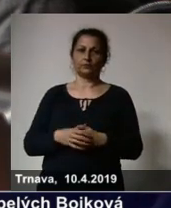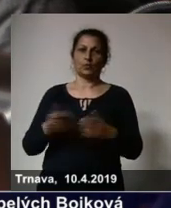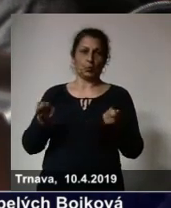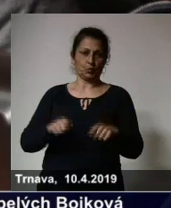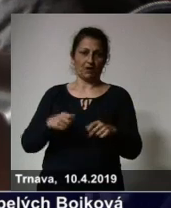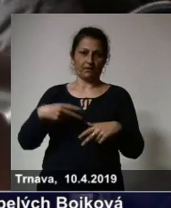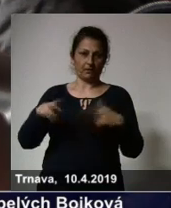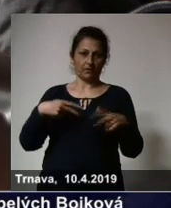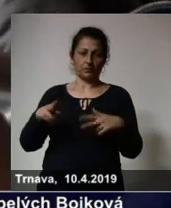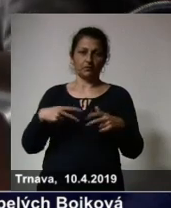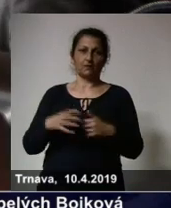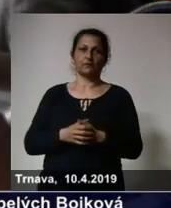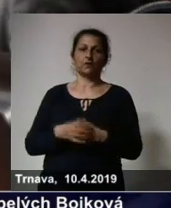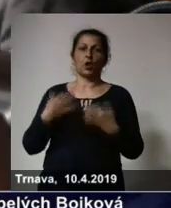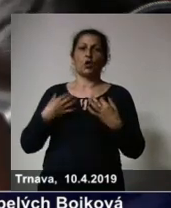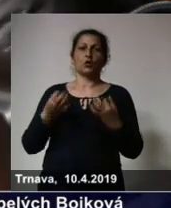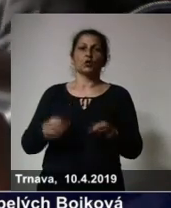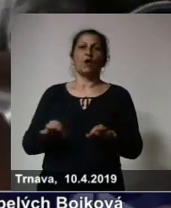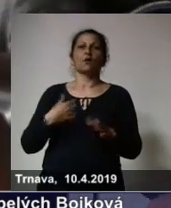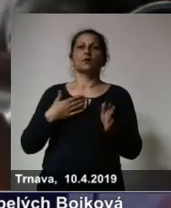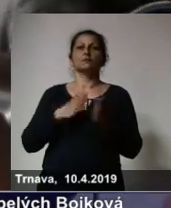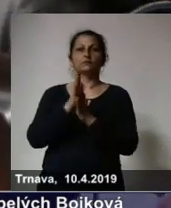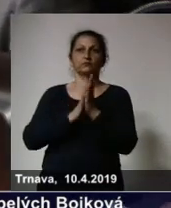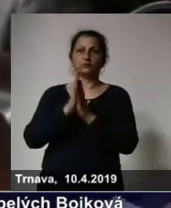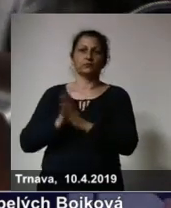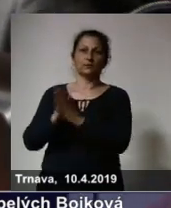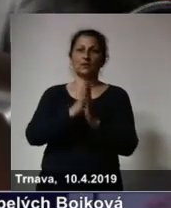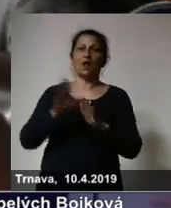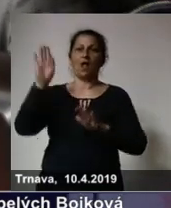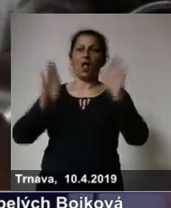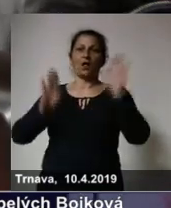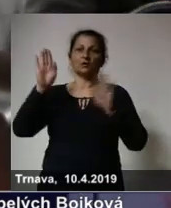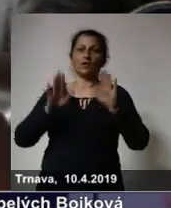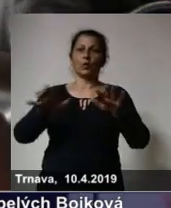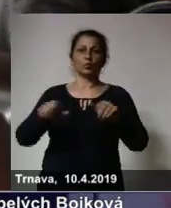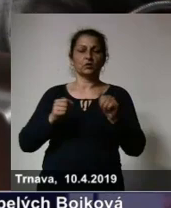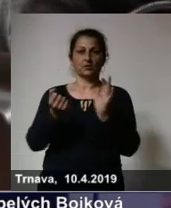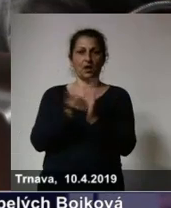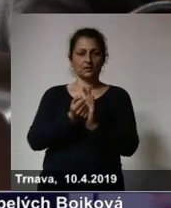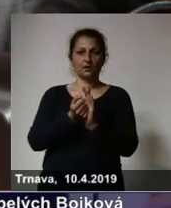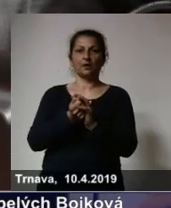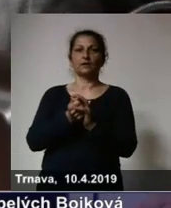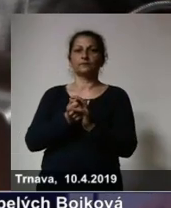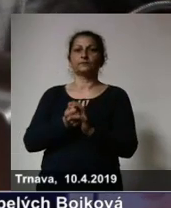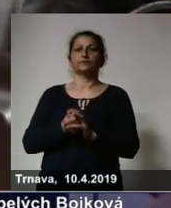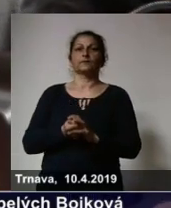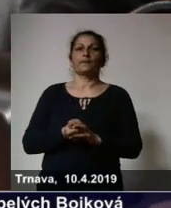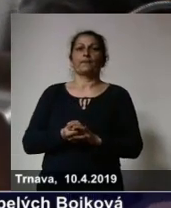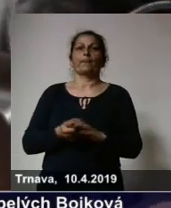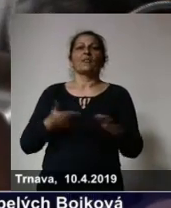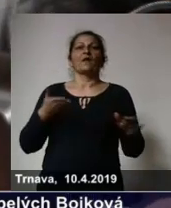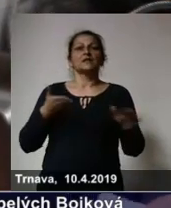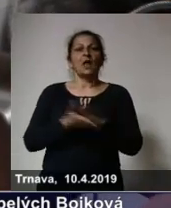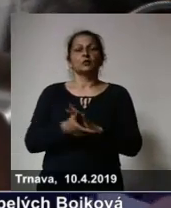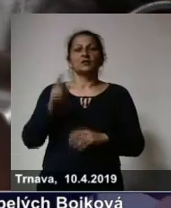Uzatváram rozpravu a dovolím si vás požiadať o hlasovanie, o uznesení, že zastupiteľstvo